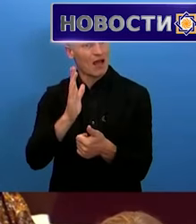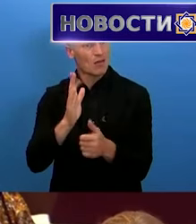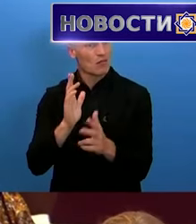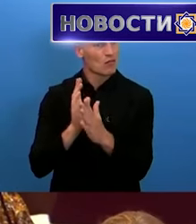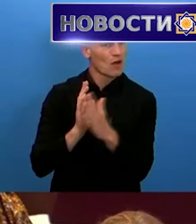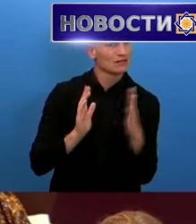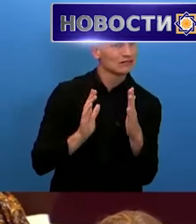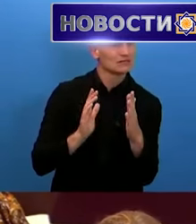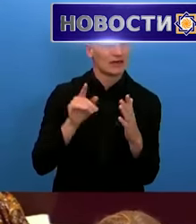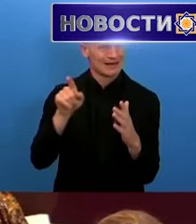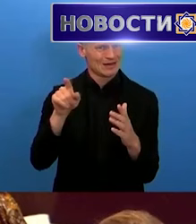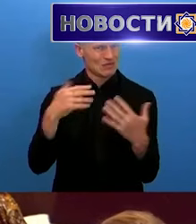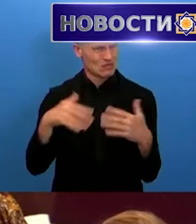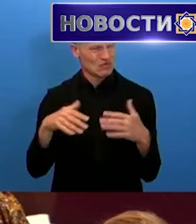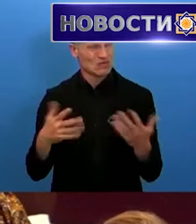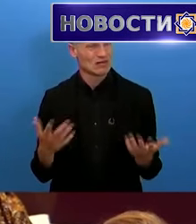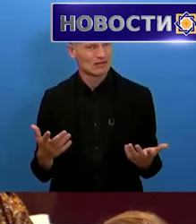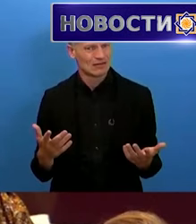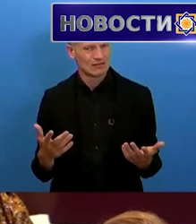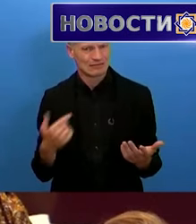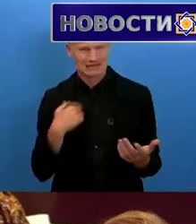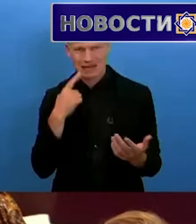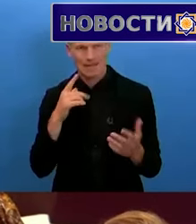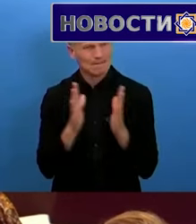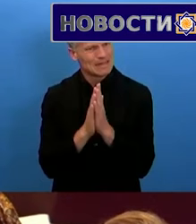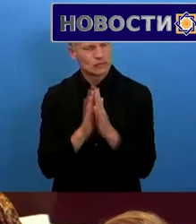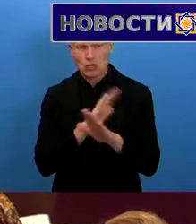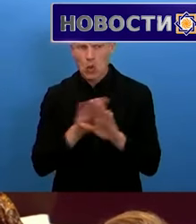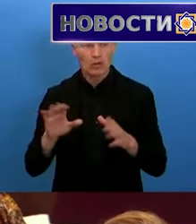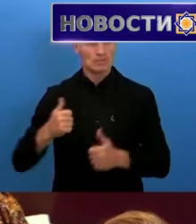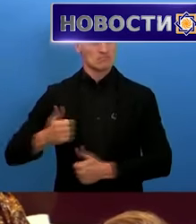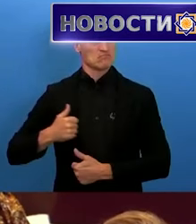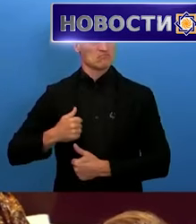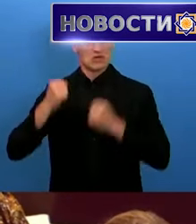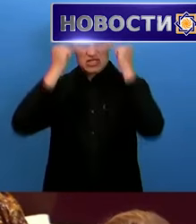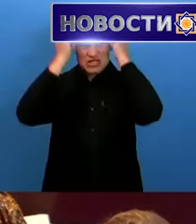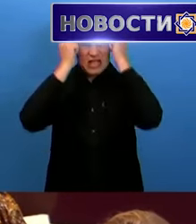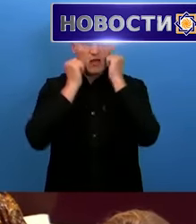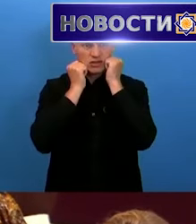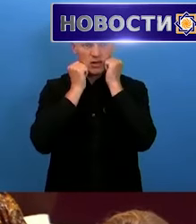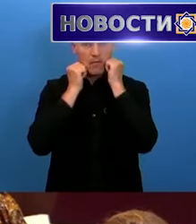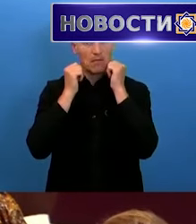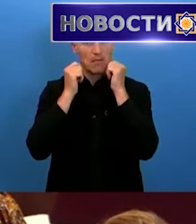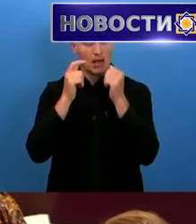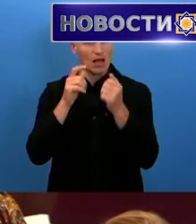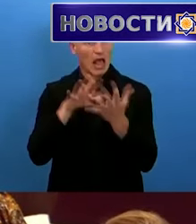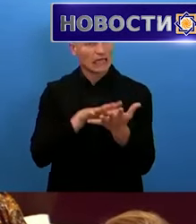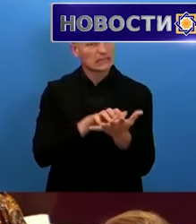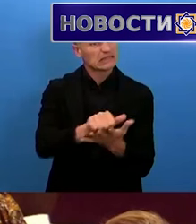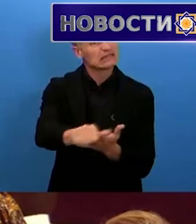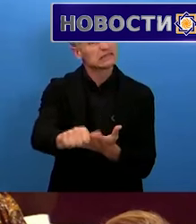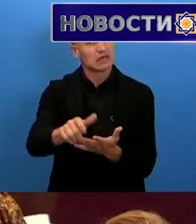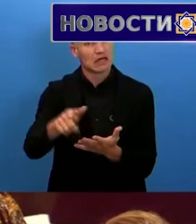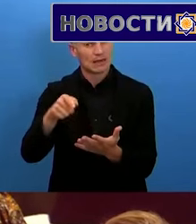комиссию для рассмотрения просьб коренных народов о передаче дел в Международный суд в случае совершения подобных преступлений и